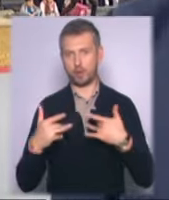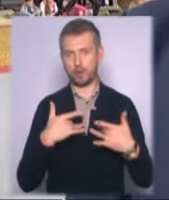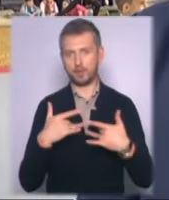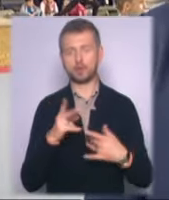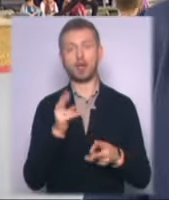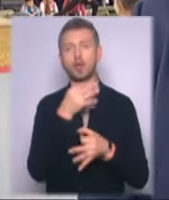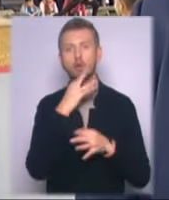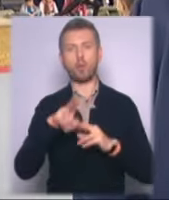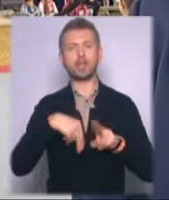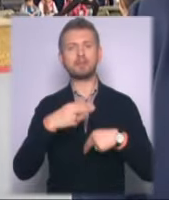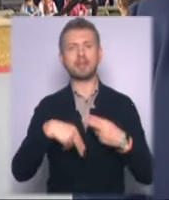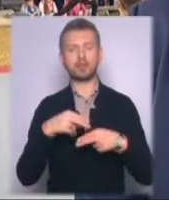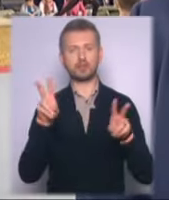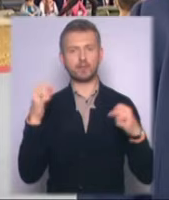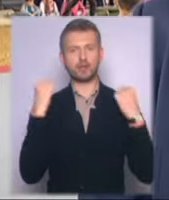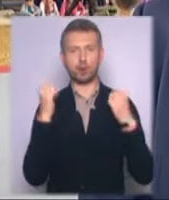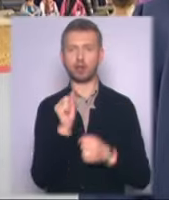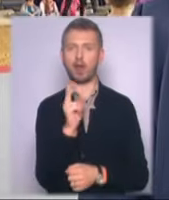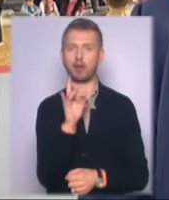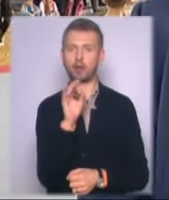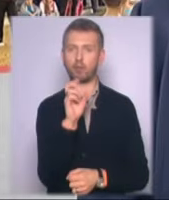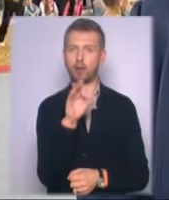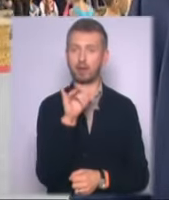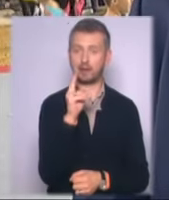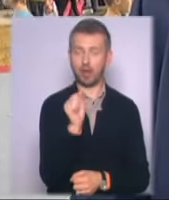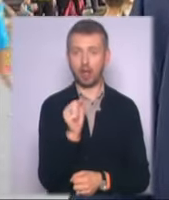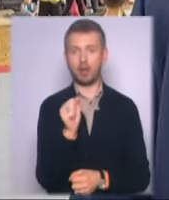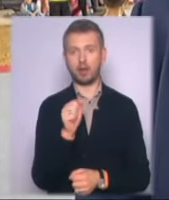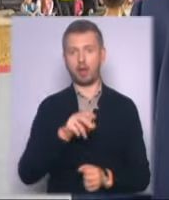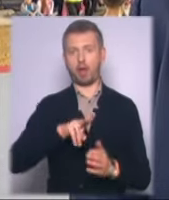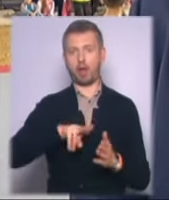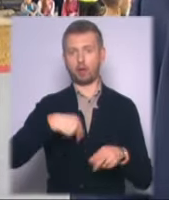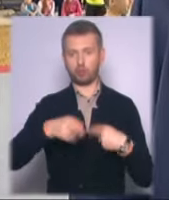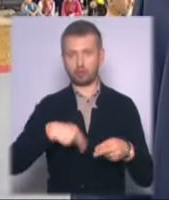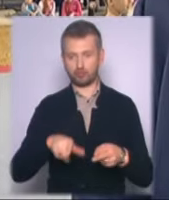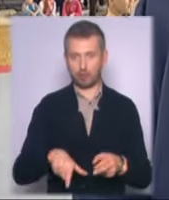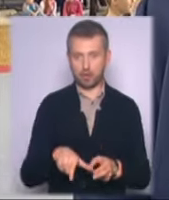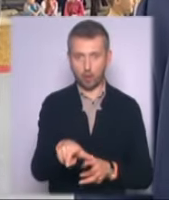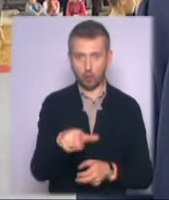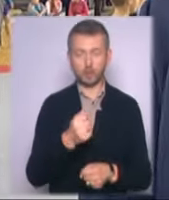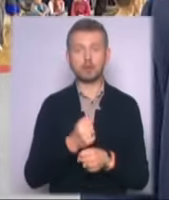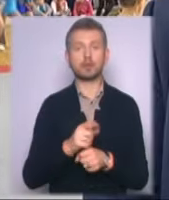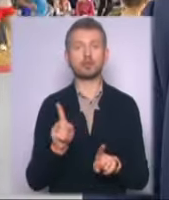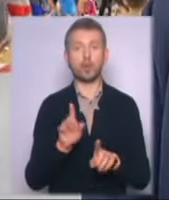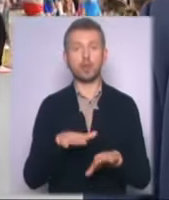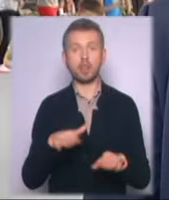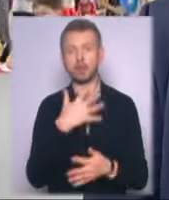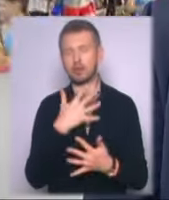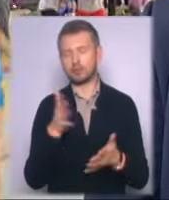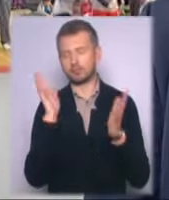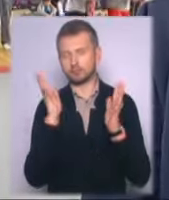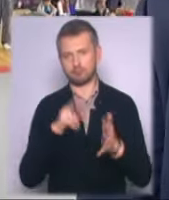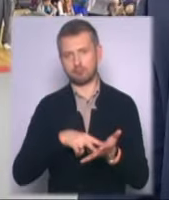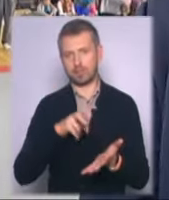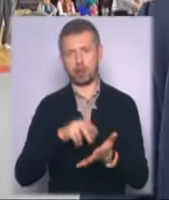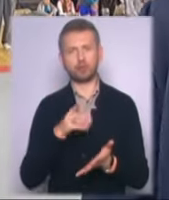гимнастический вид спорта, акробатика, акробатическая дорожка, она делает людей что? Дети любят прыгать, здесь есть